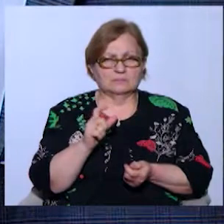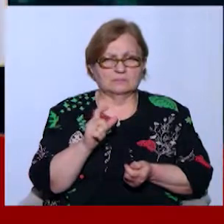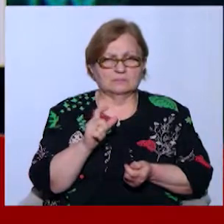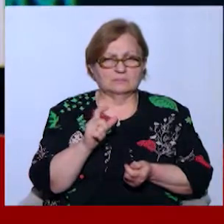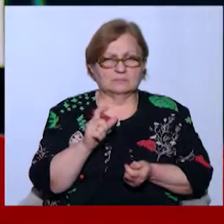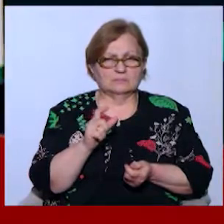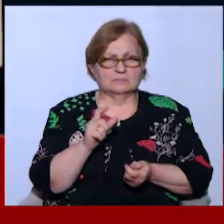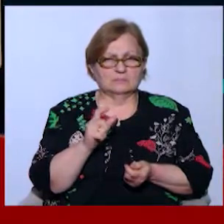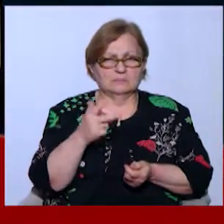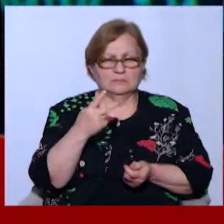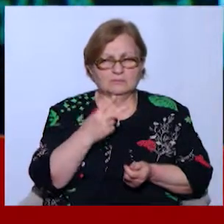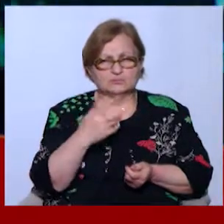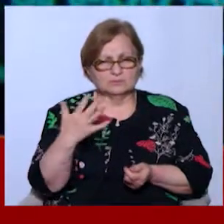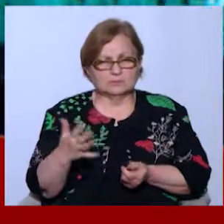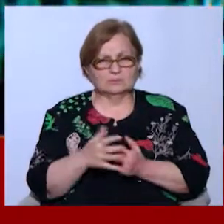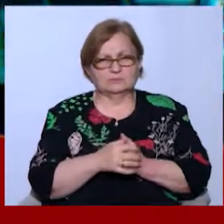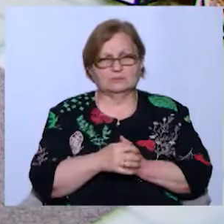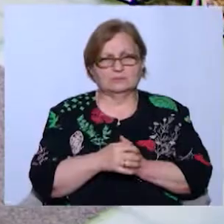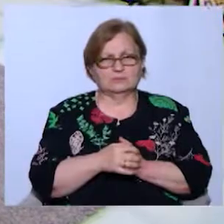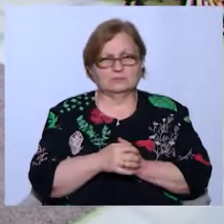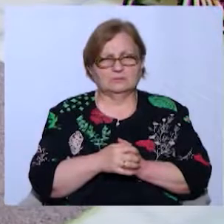არის 25 მაგალითად,